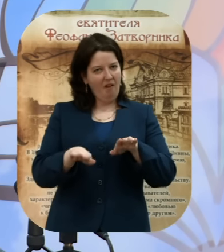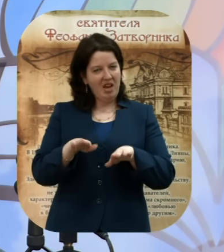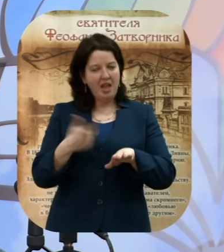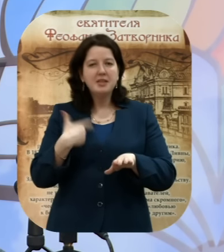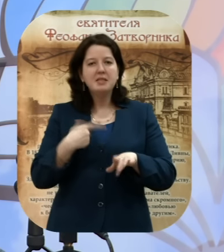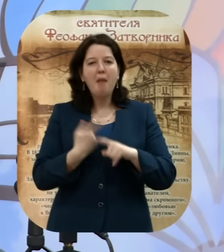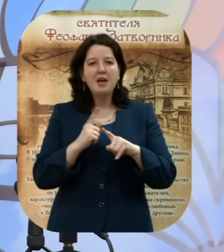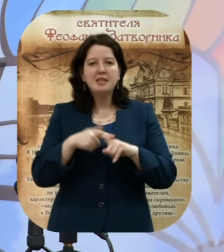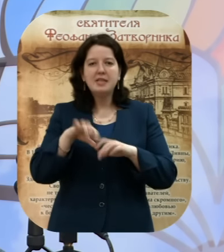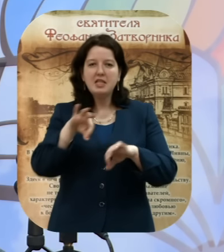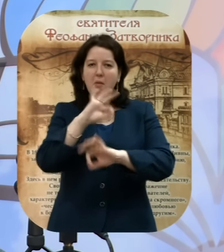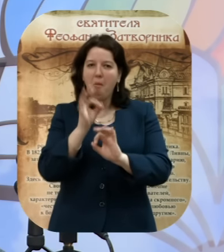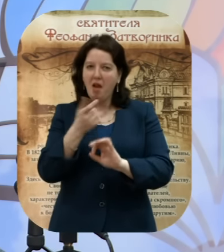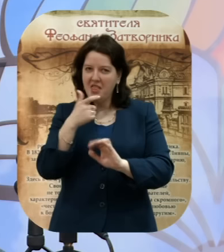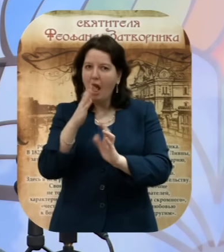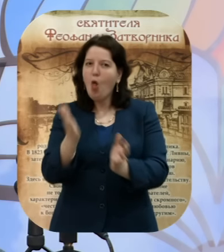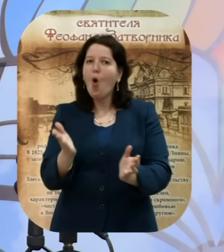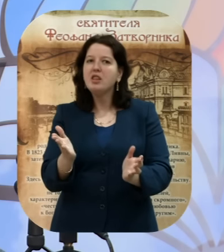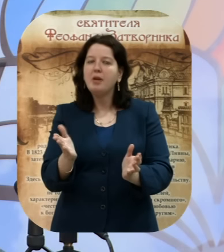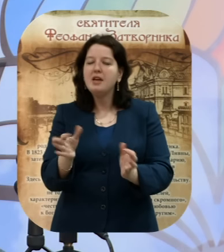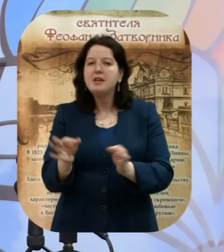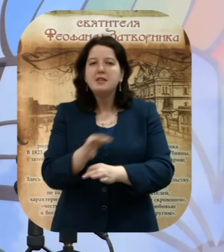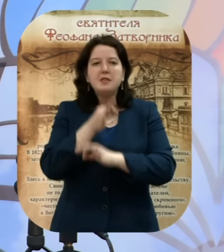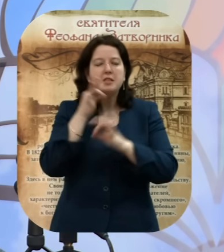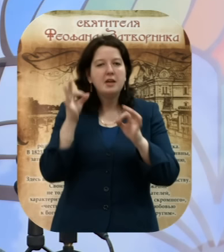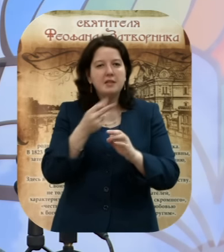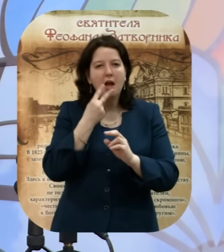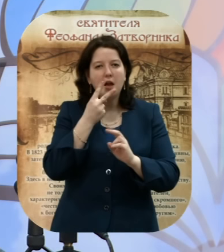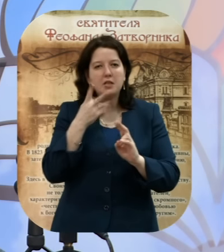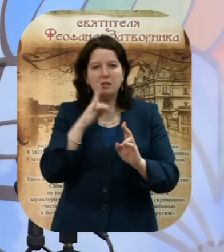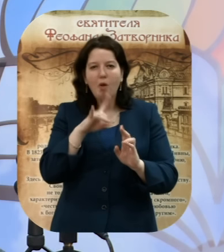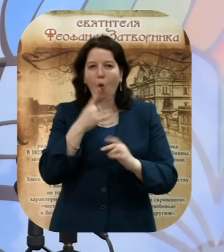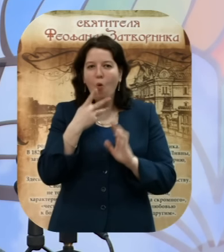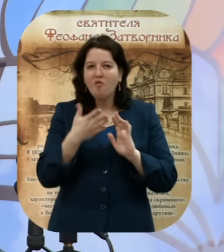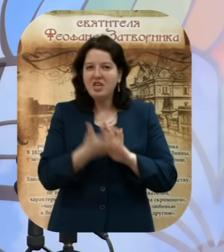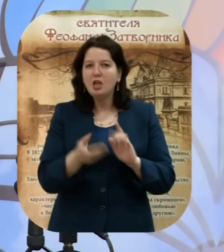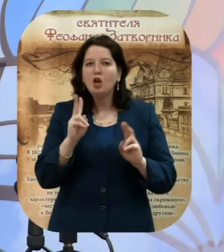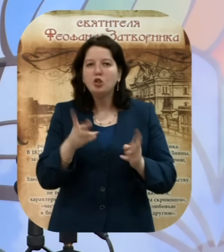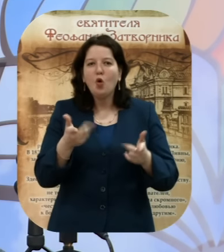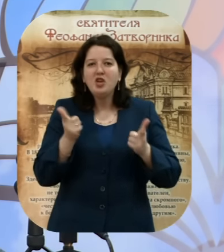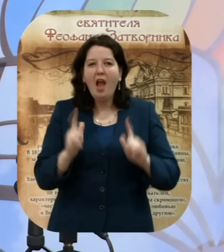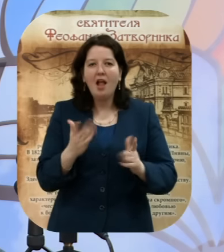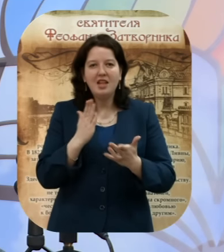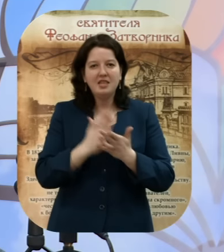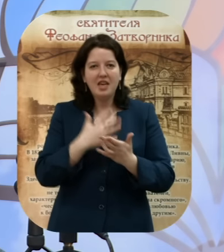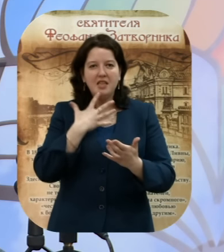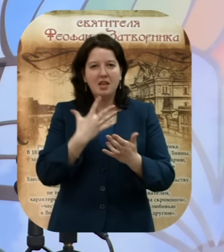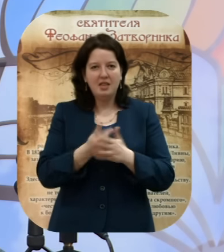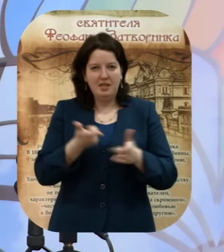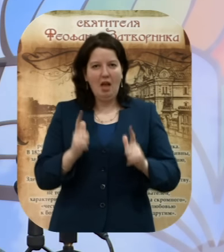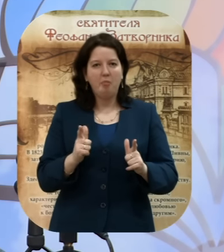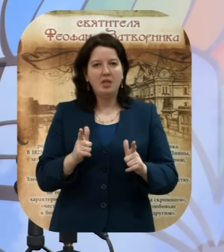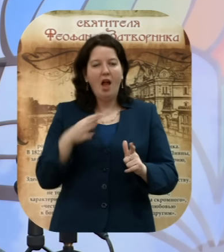эталоном, я никогда не смогу увидеть, кто я есть на самом деле, а не в своих